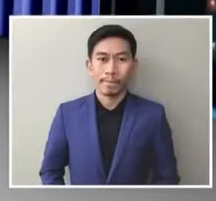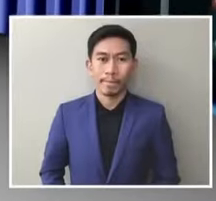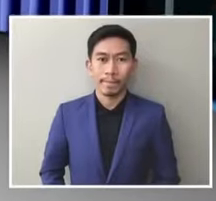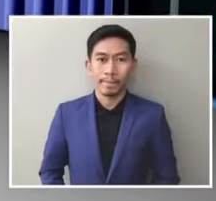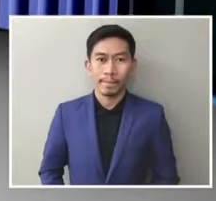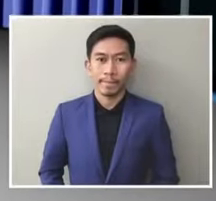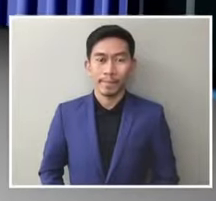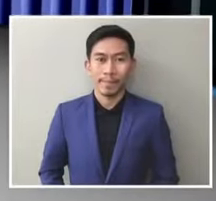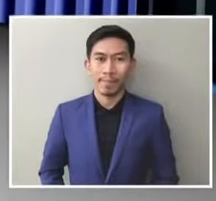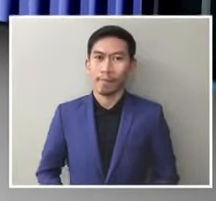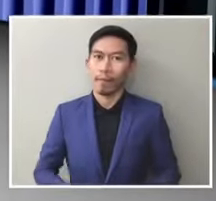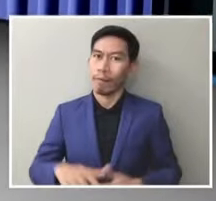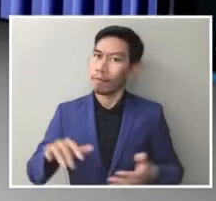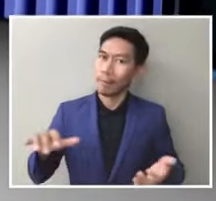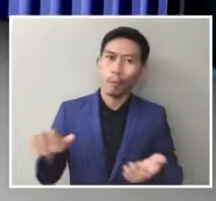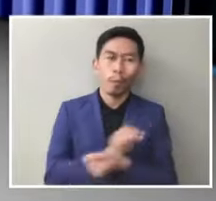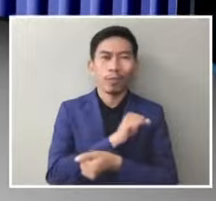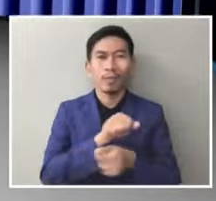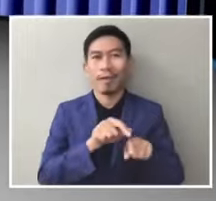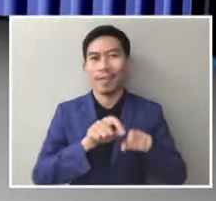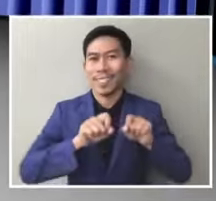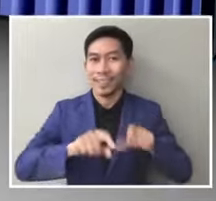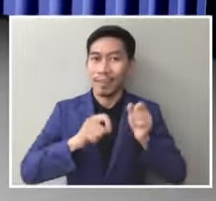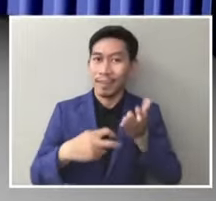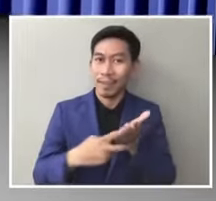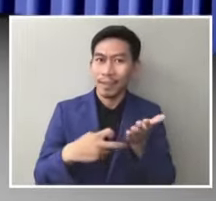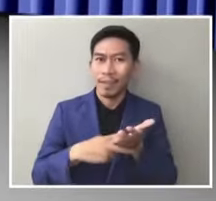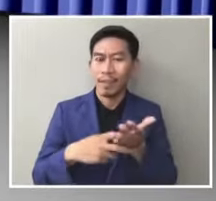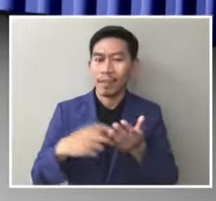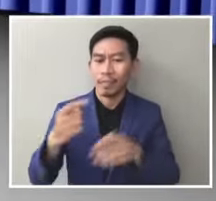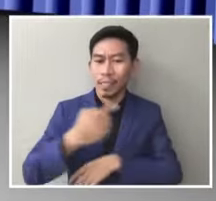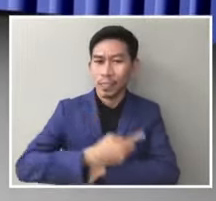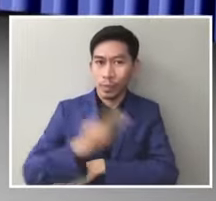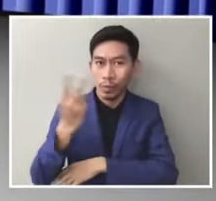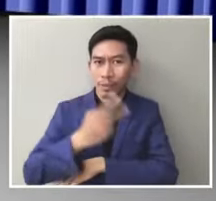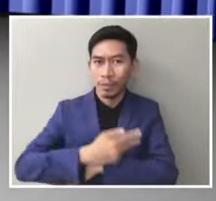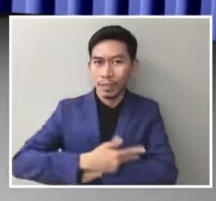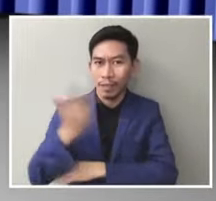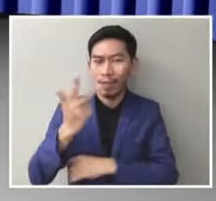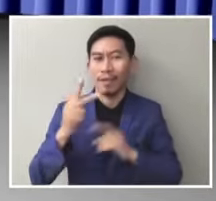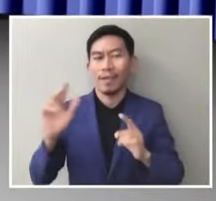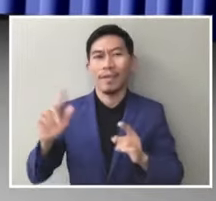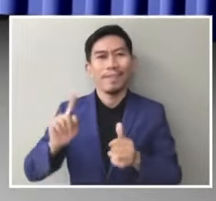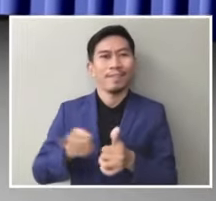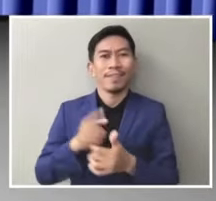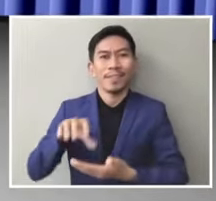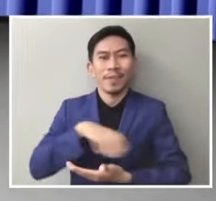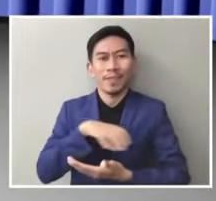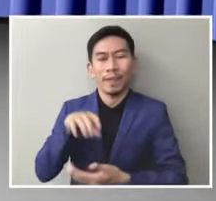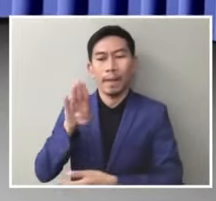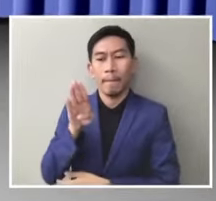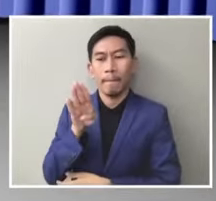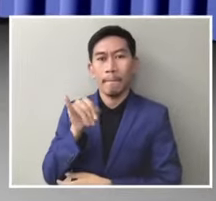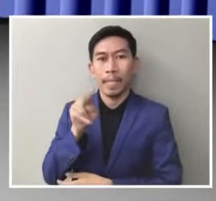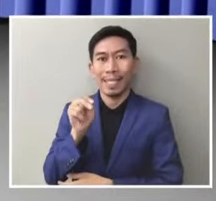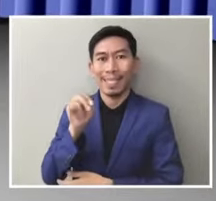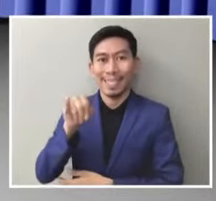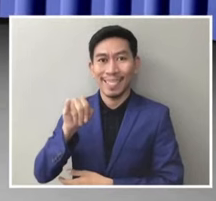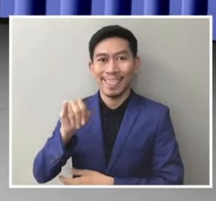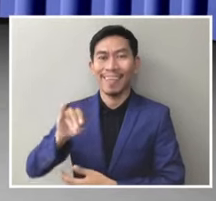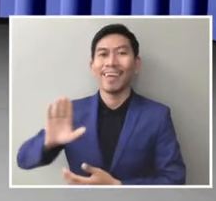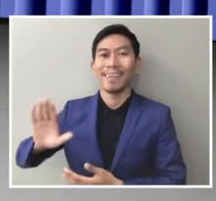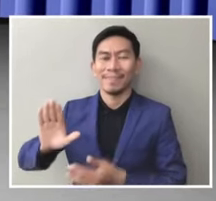Ubos agad ang ticket sa day 2 at day 3 ng unang solo concert ng P-pop girl group na Beanie. Masaya naman ang fans